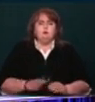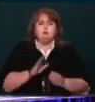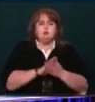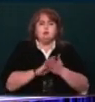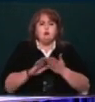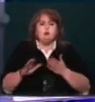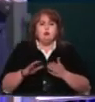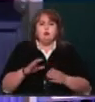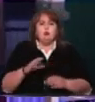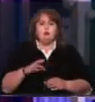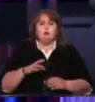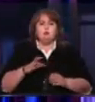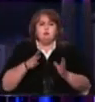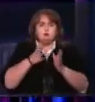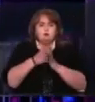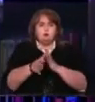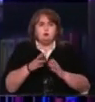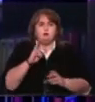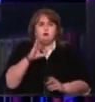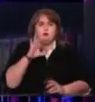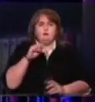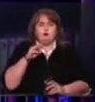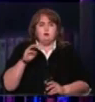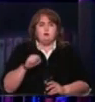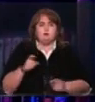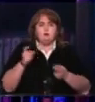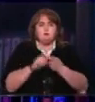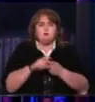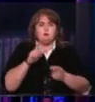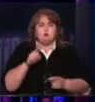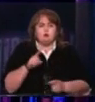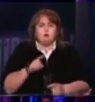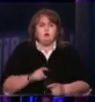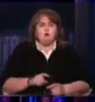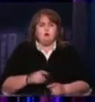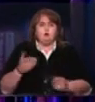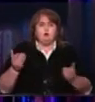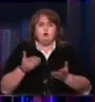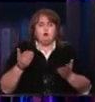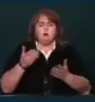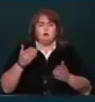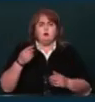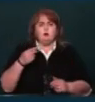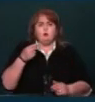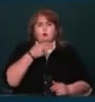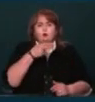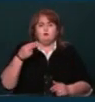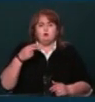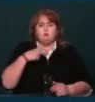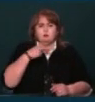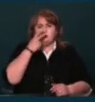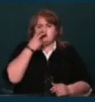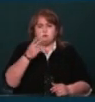частота излученного кванта или поглощенного кванта, в зависимости от того, какие уровни мы